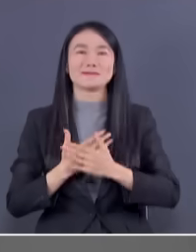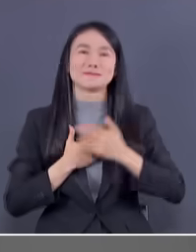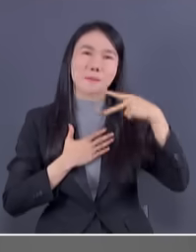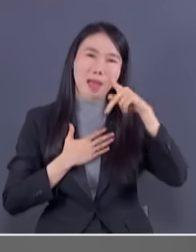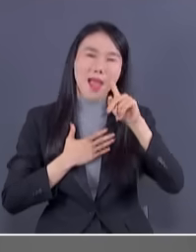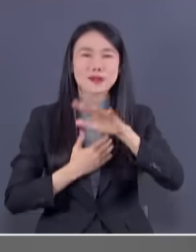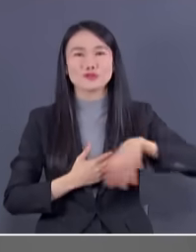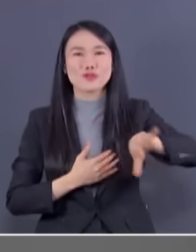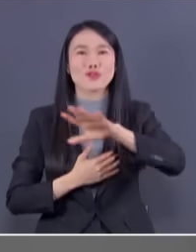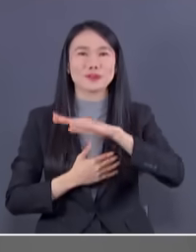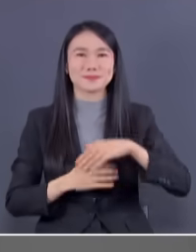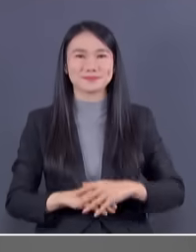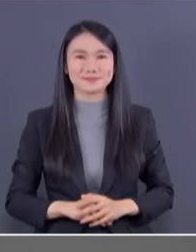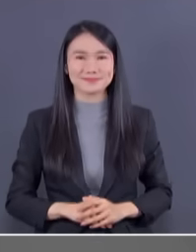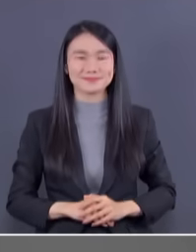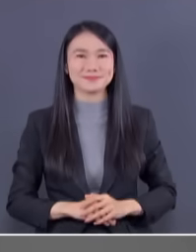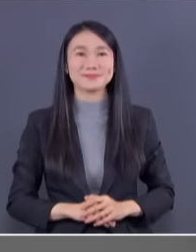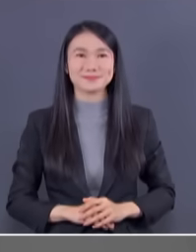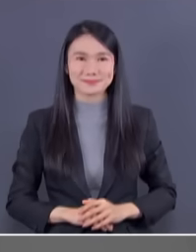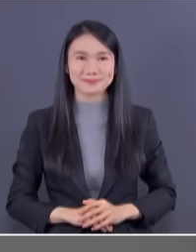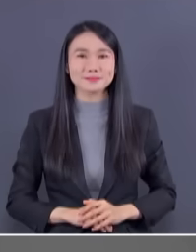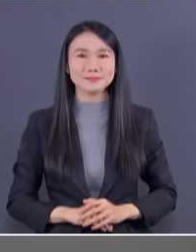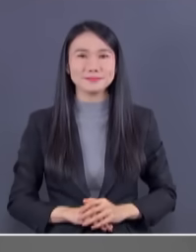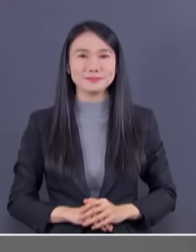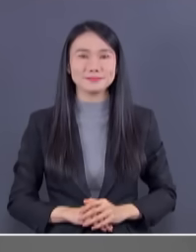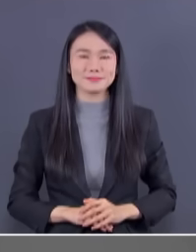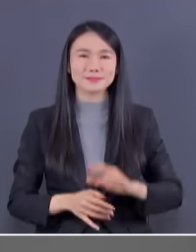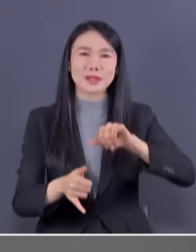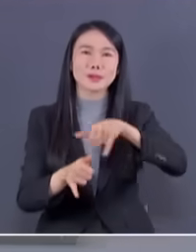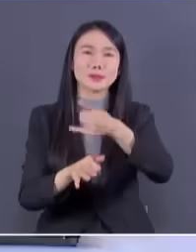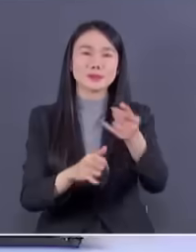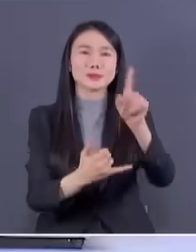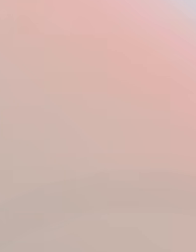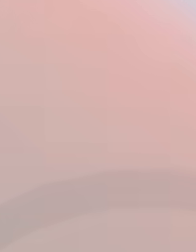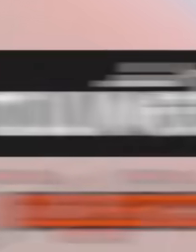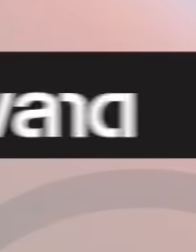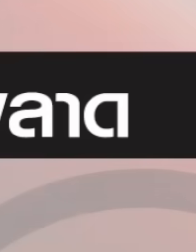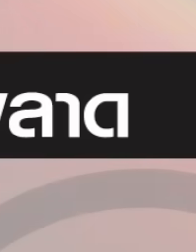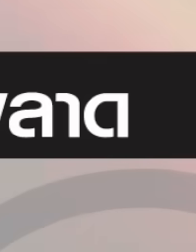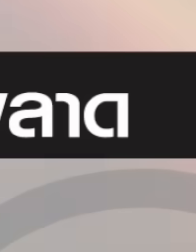และทุกคนนี่ฮะเจ้าพลายตุลานะครับกลับไปอยู่ดาวช้างแล้วนะครับ